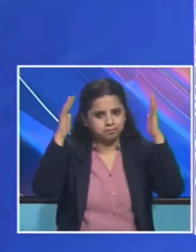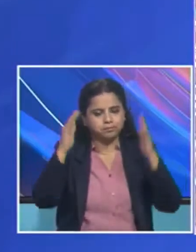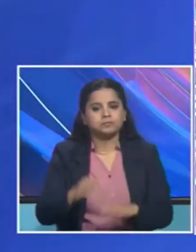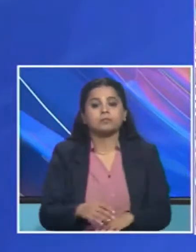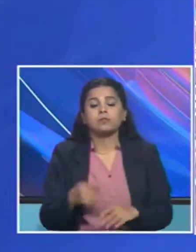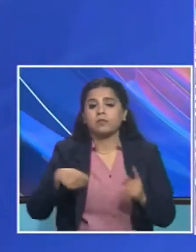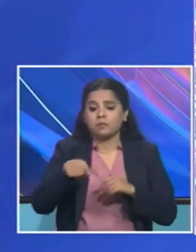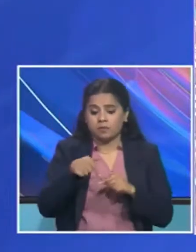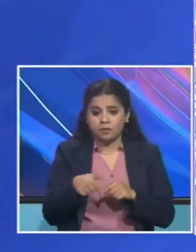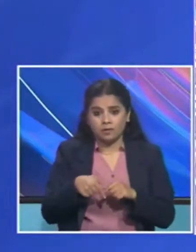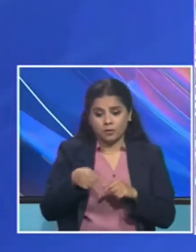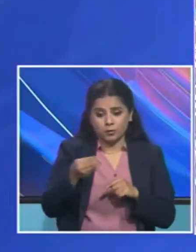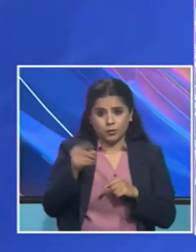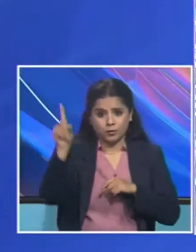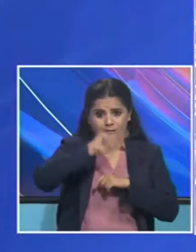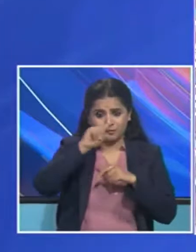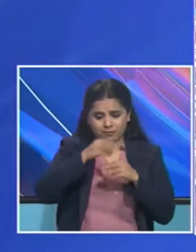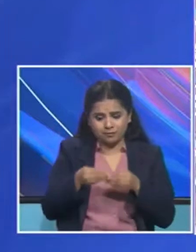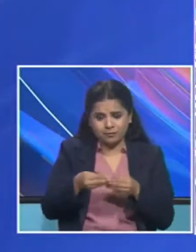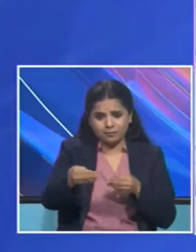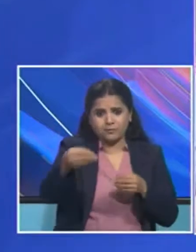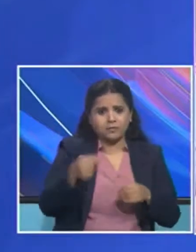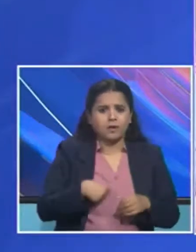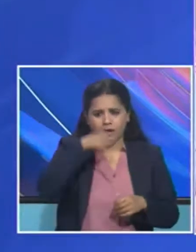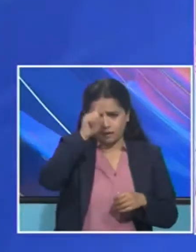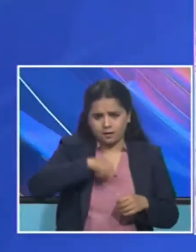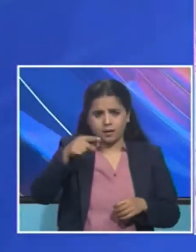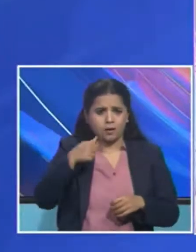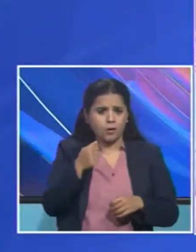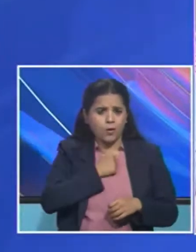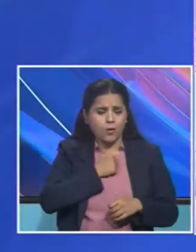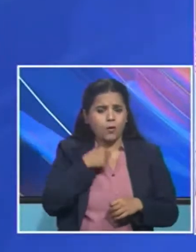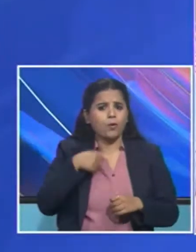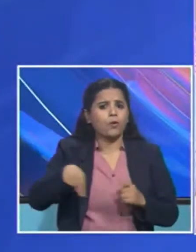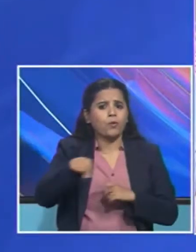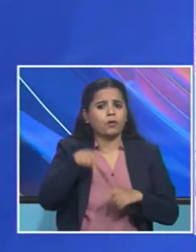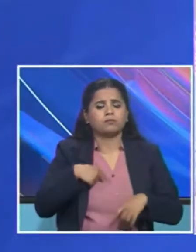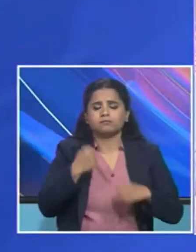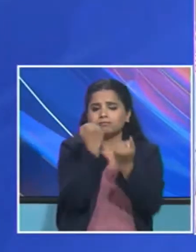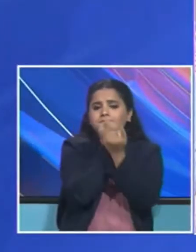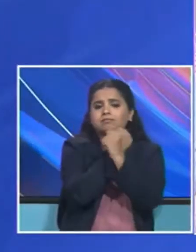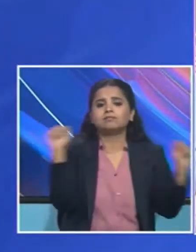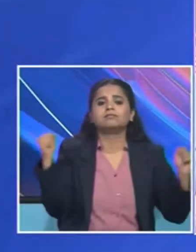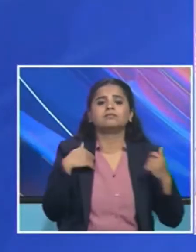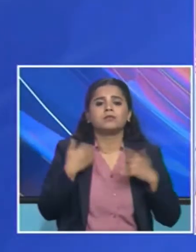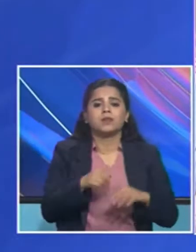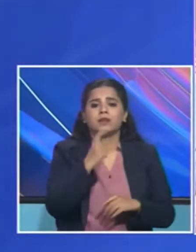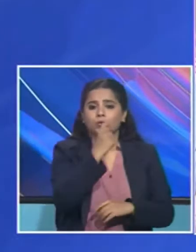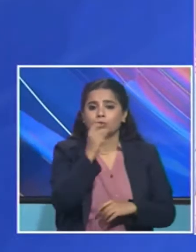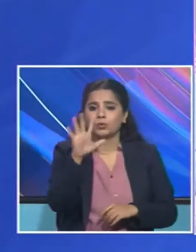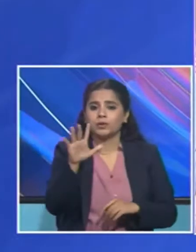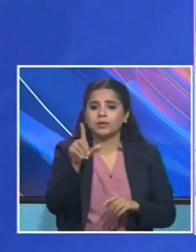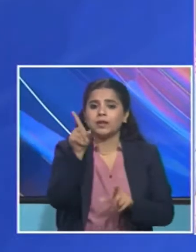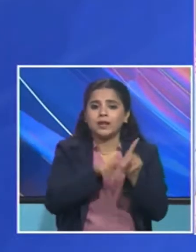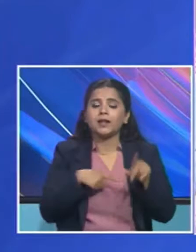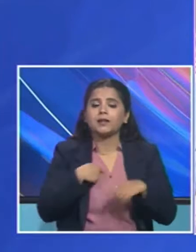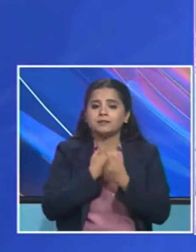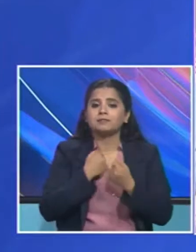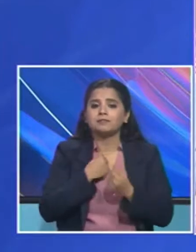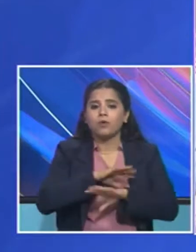आज से कुछ दिन बाद ही देश अपनी स्वाधीनता के 75 वर्ष पूरी